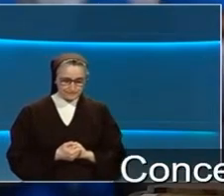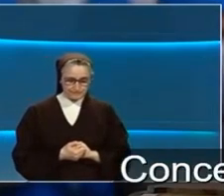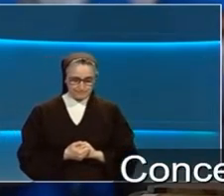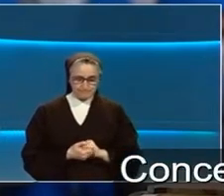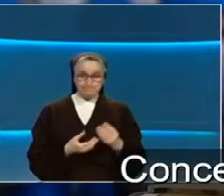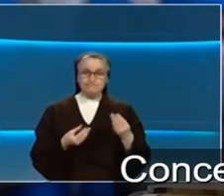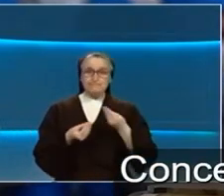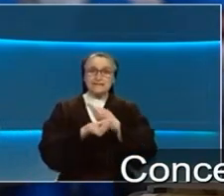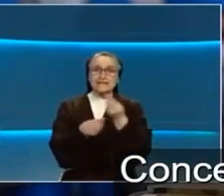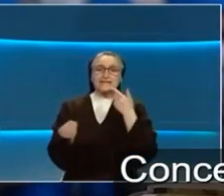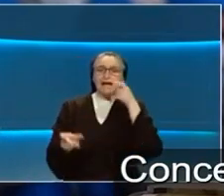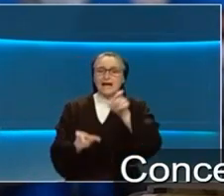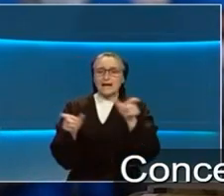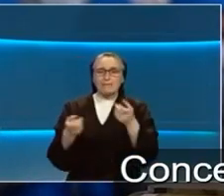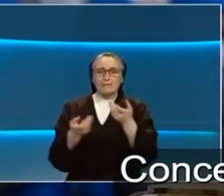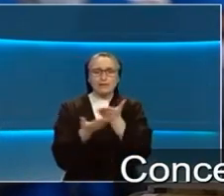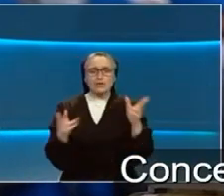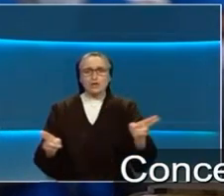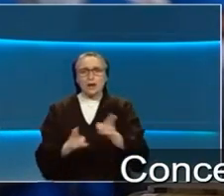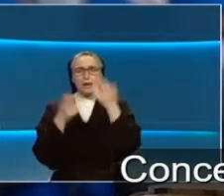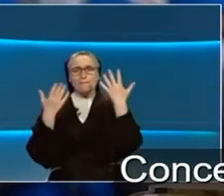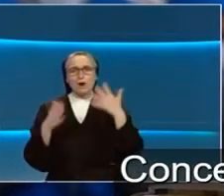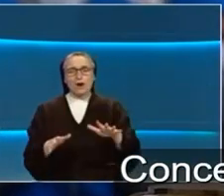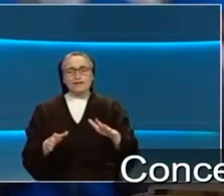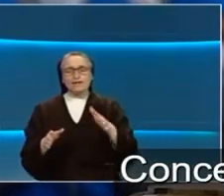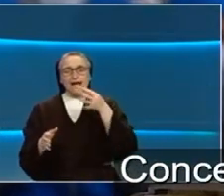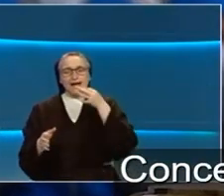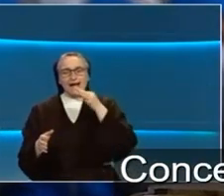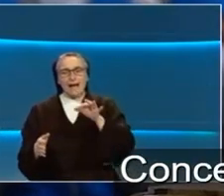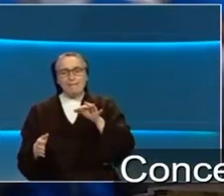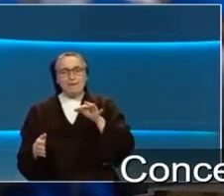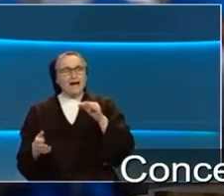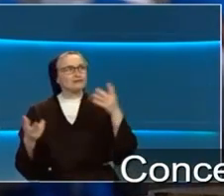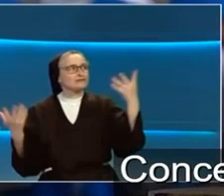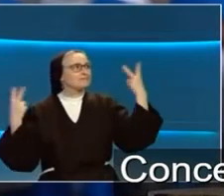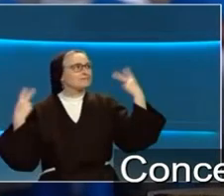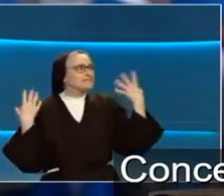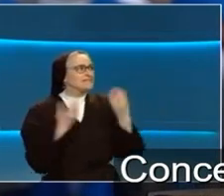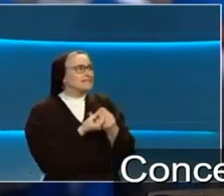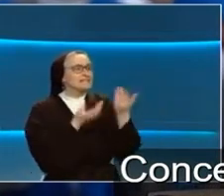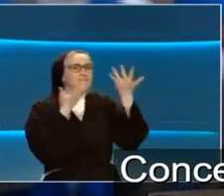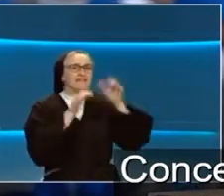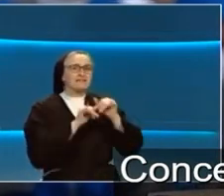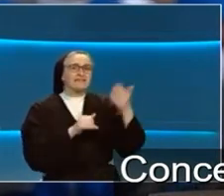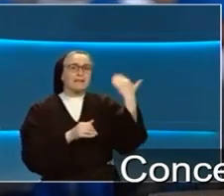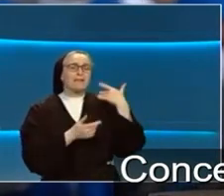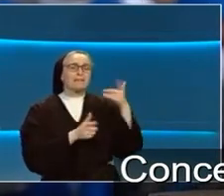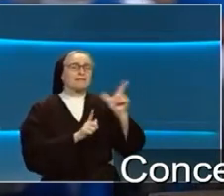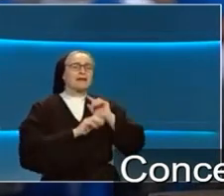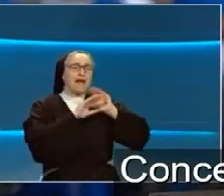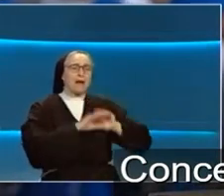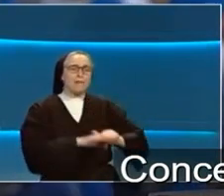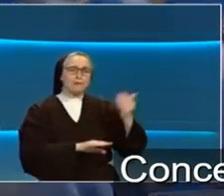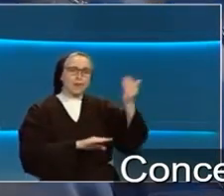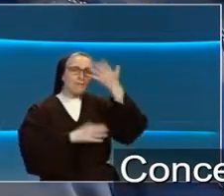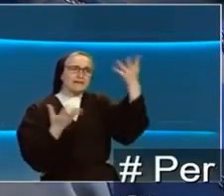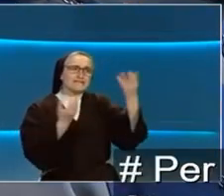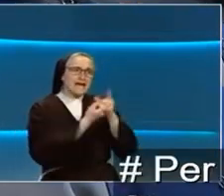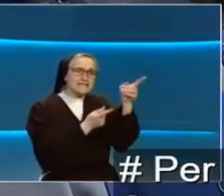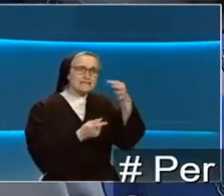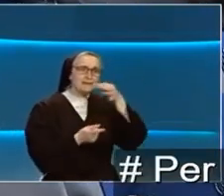concedi ai fratelli defunti l'eredità della vita senza fine promessa nel battesimo.